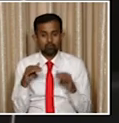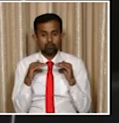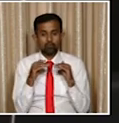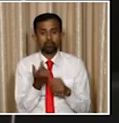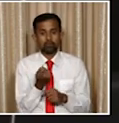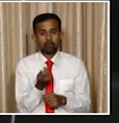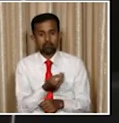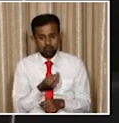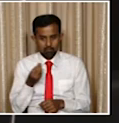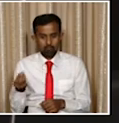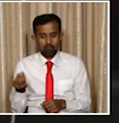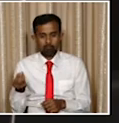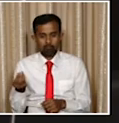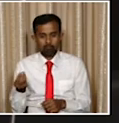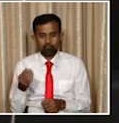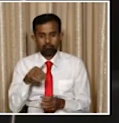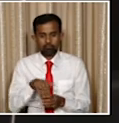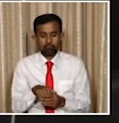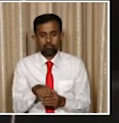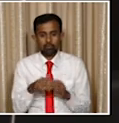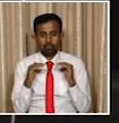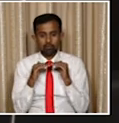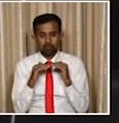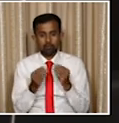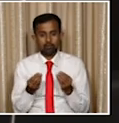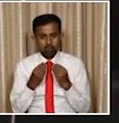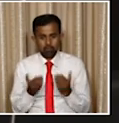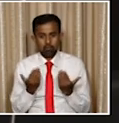ஏற்பாடுகளை செய்யுமாறு கௌரவ அமைச்சர் அவர்களிடத்தில் நான் வேண்டுகோள்